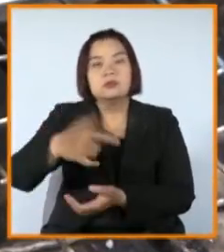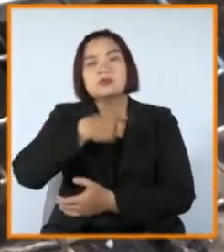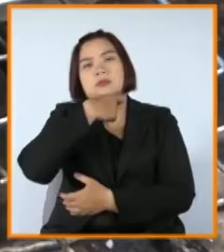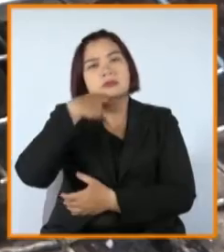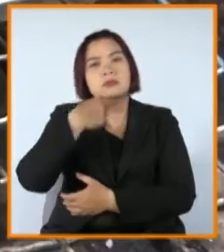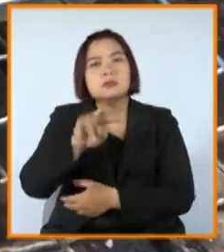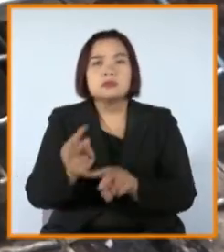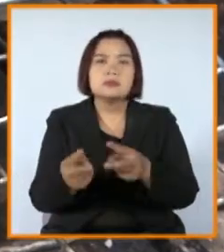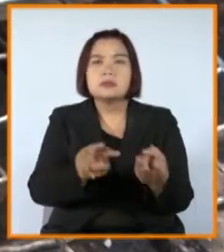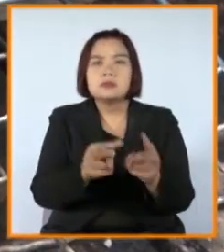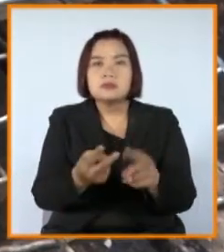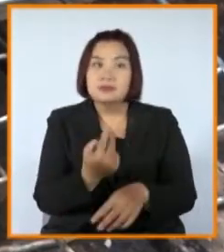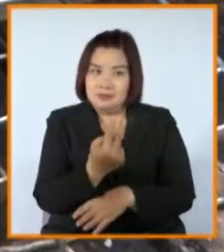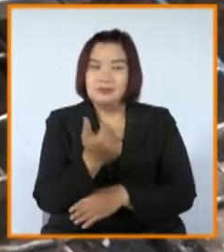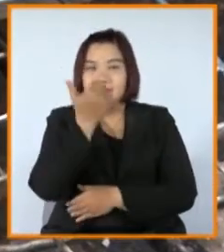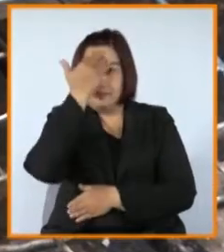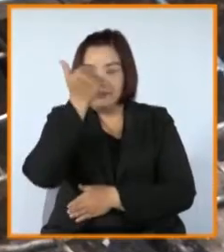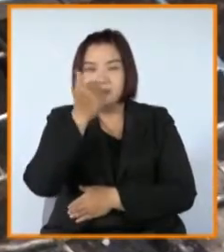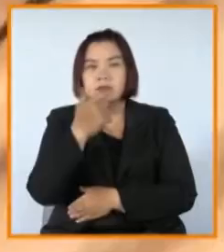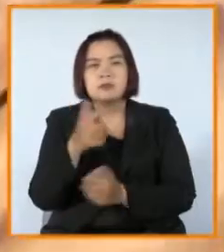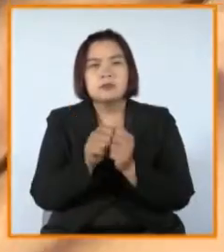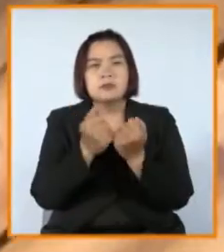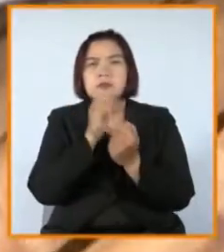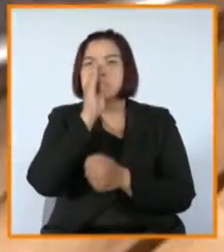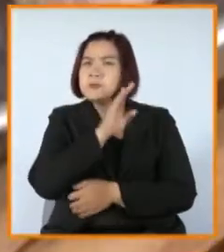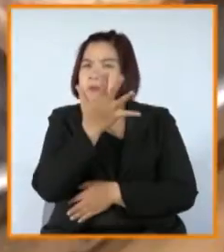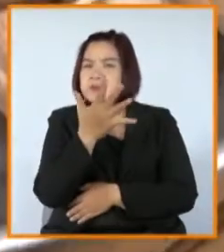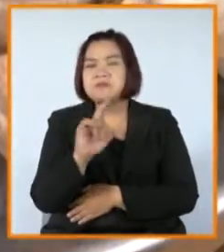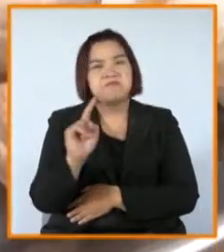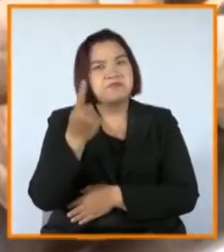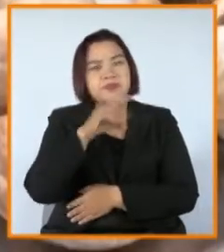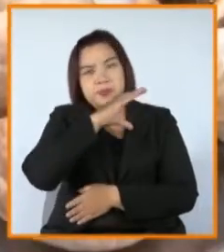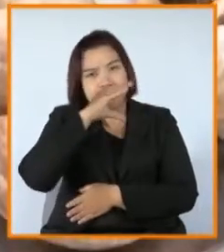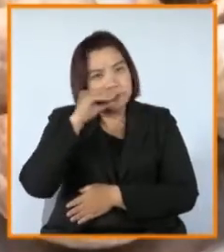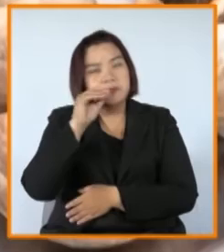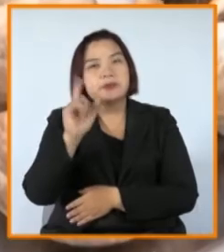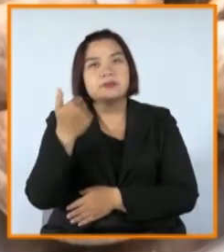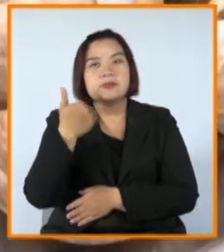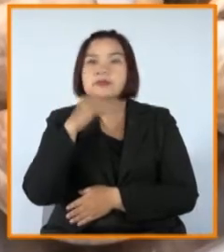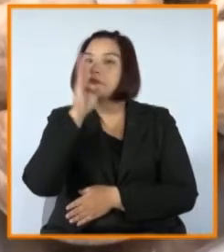จะมีสีเหลืองแบบนี้ค่ะจะทำให้หอยไม่มีกลิ่นคาวแล้วก็สดมากๆแล้วนำมาจิ้ม